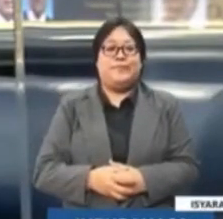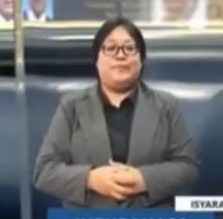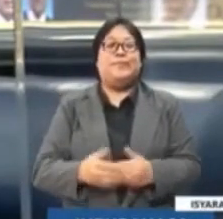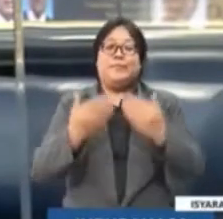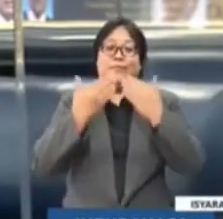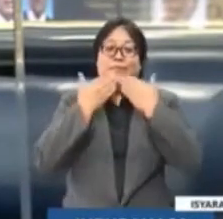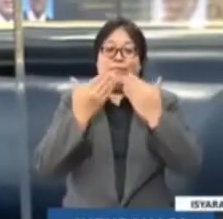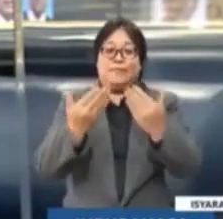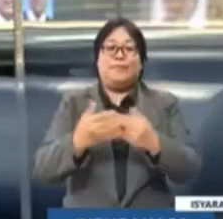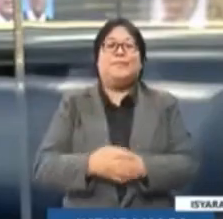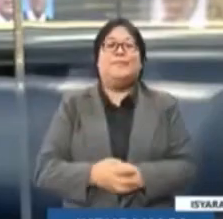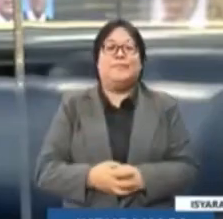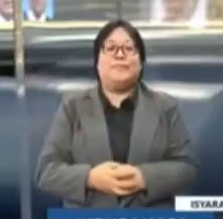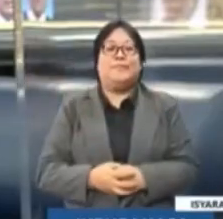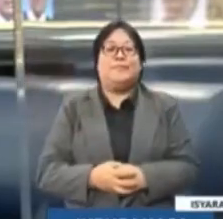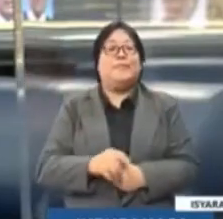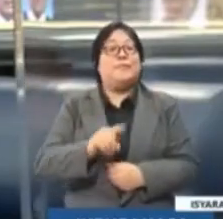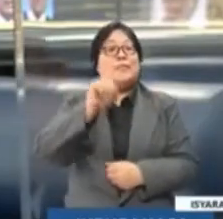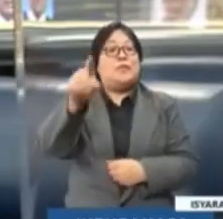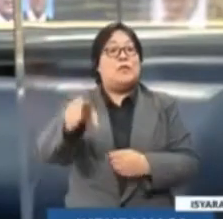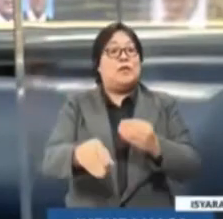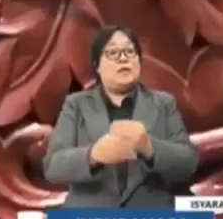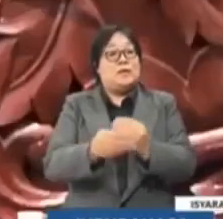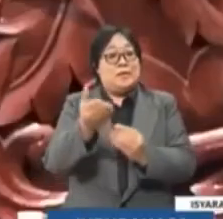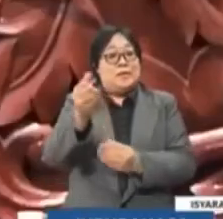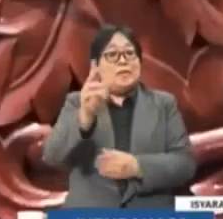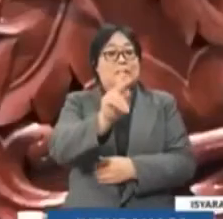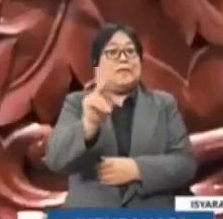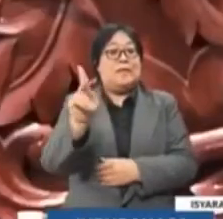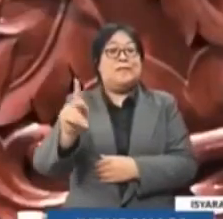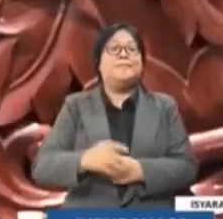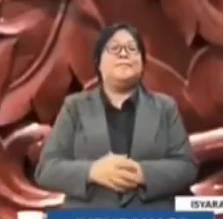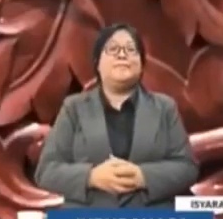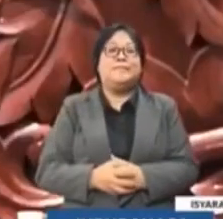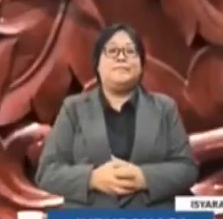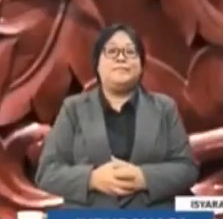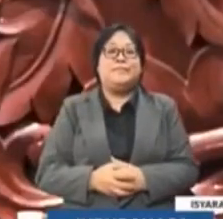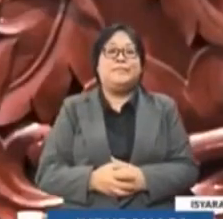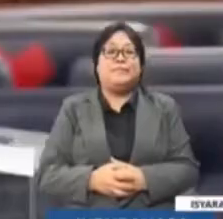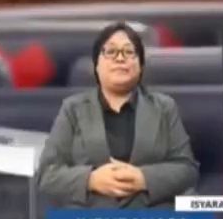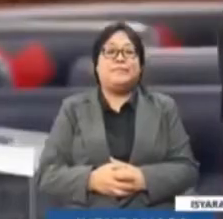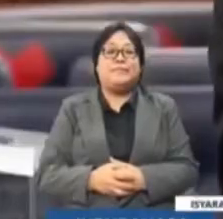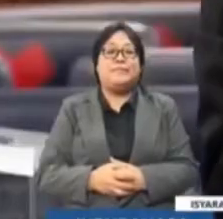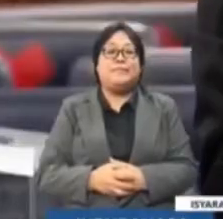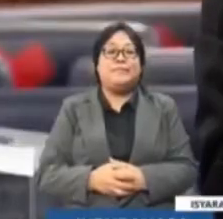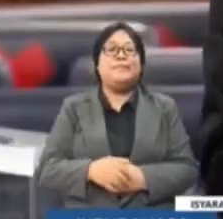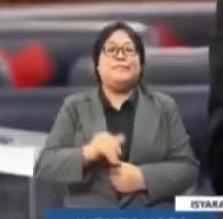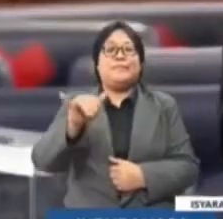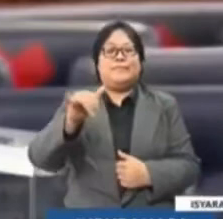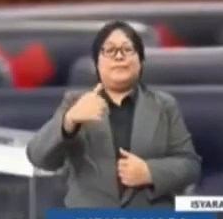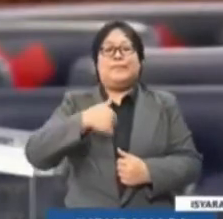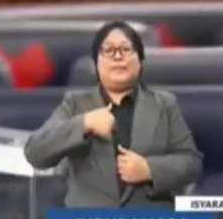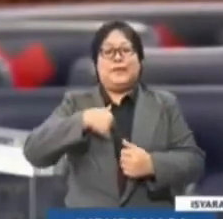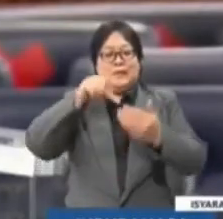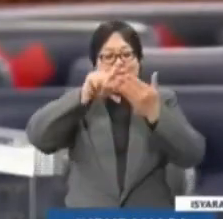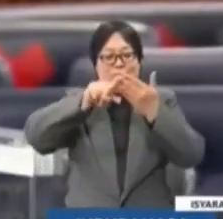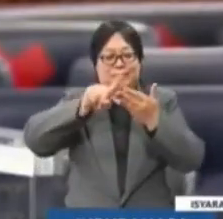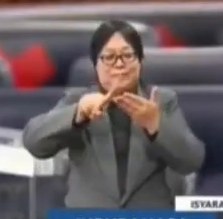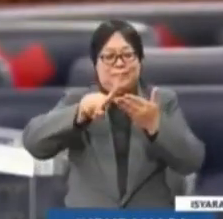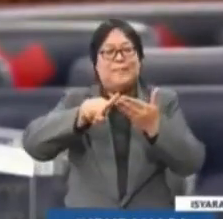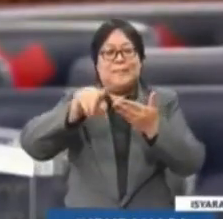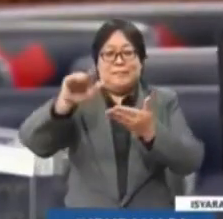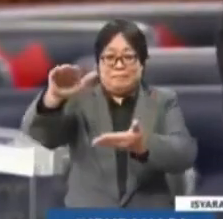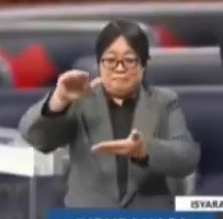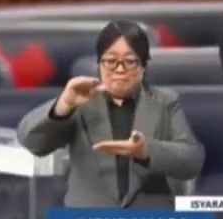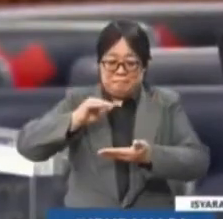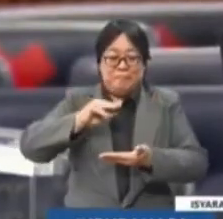enggak sih orang tambahan sila Kota Kinabalu ya ya semestinya meneliti jawaban